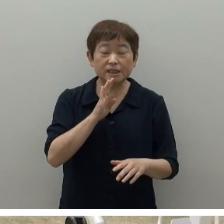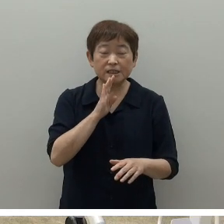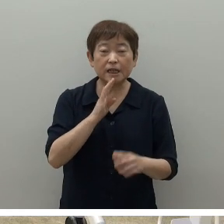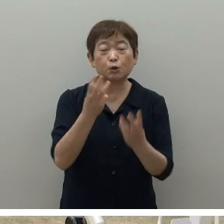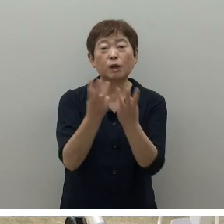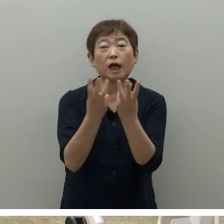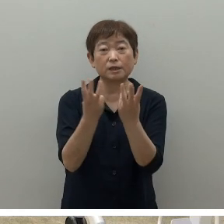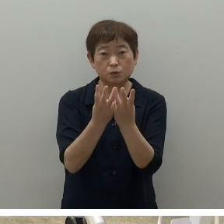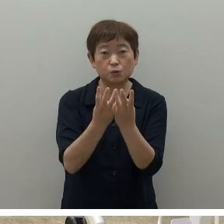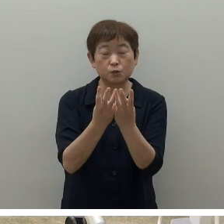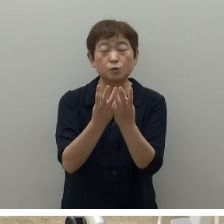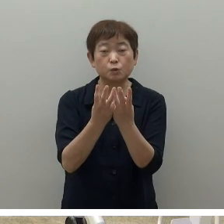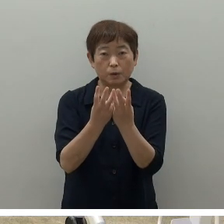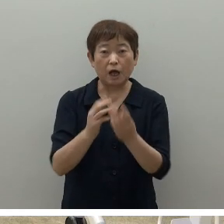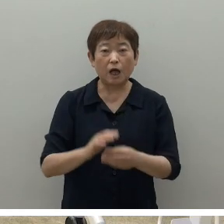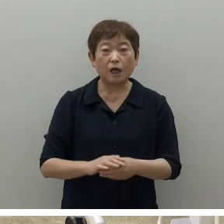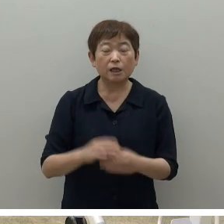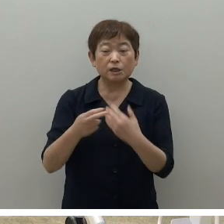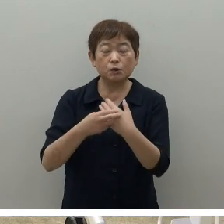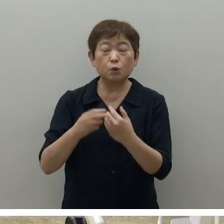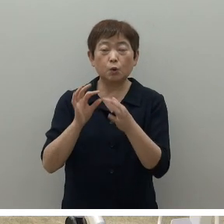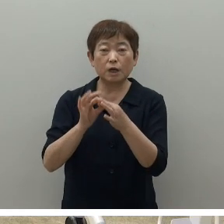きましては、医療従事者、